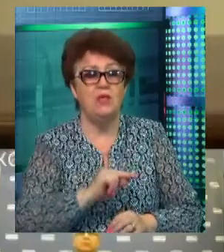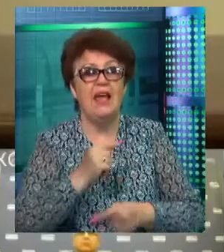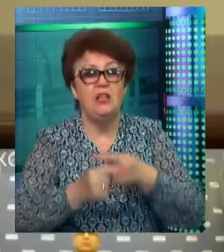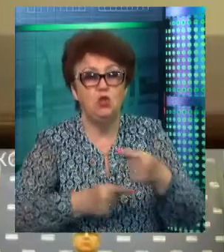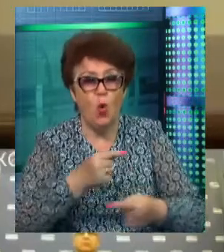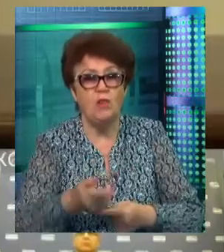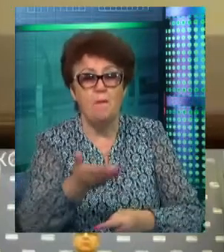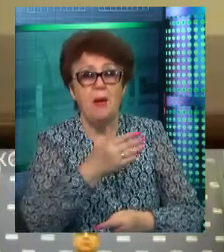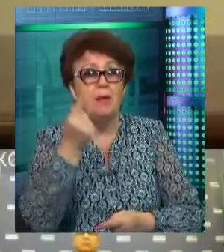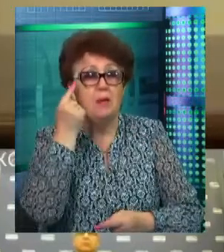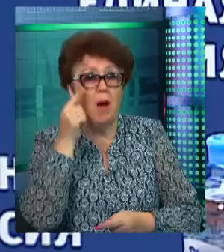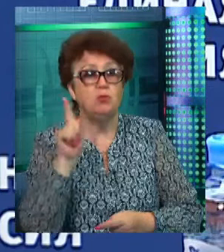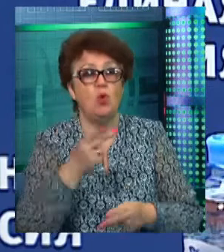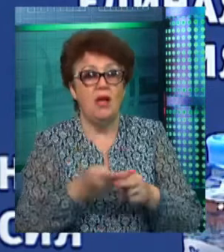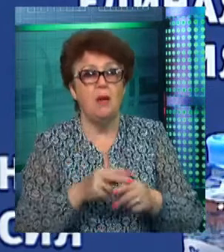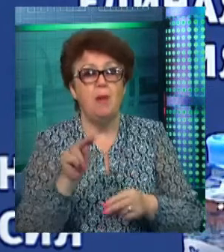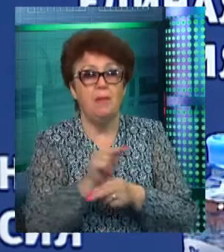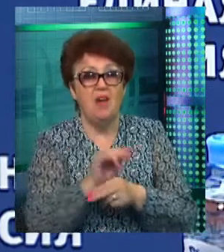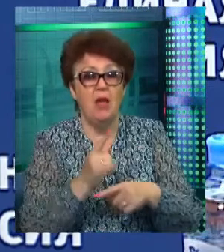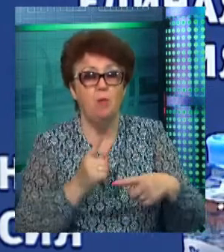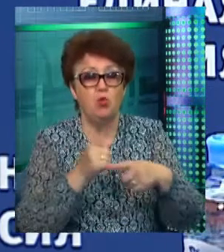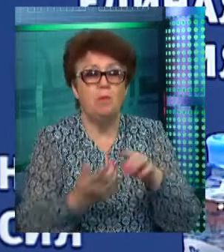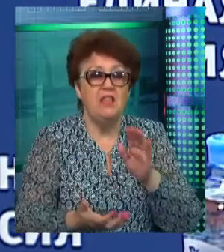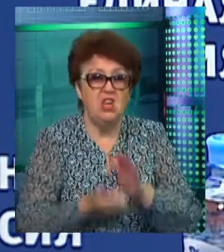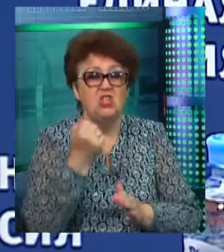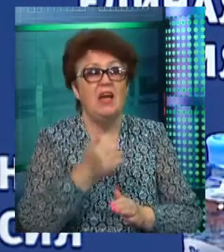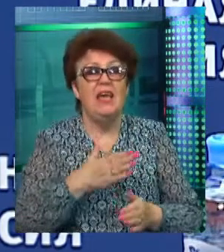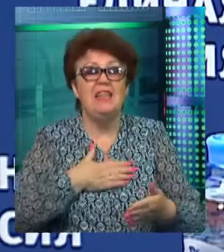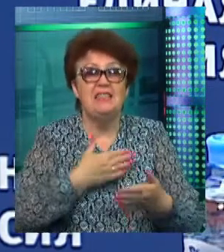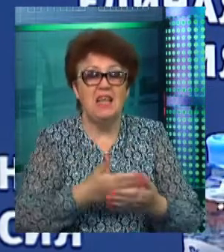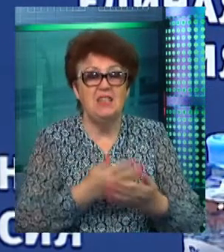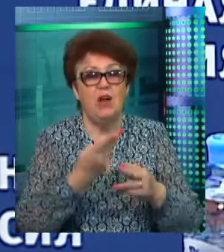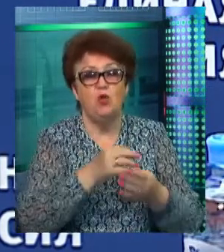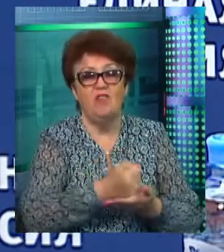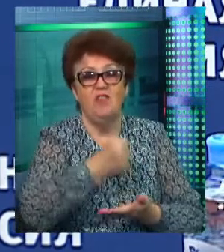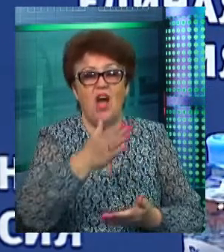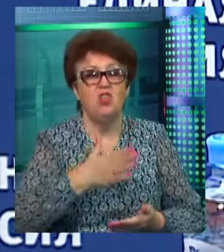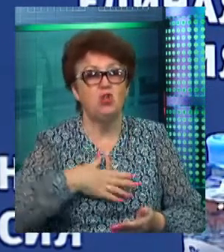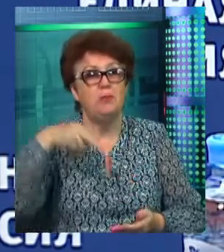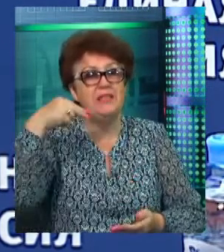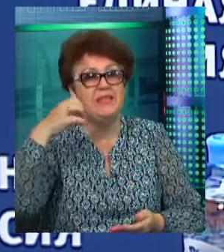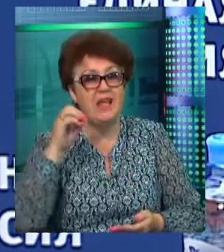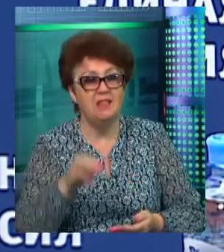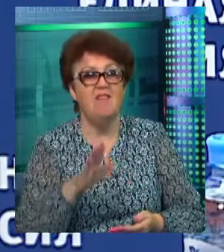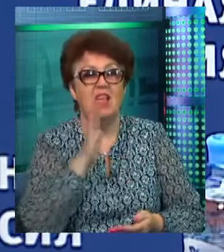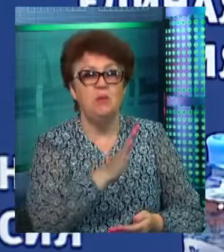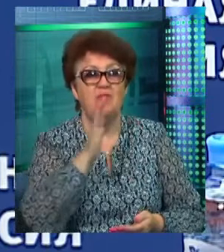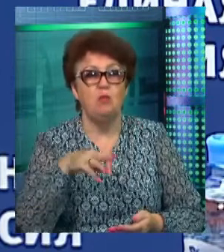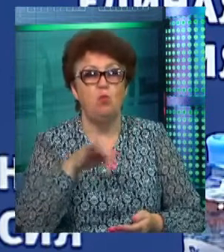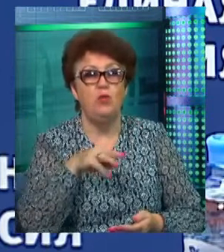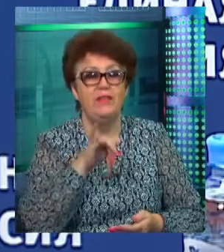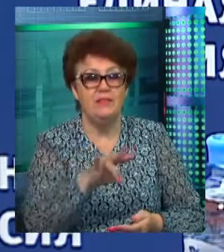мы понимаем что это не только поправки это еще плюс и поддержка тех лиц и ativ которые выдвигают наш президент продвинуть путин